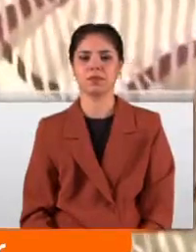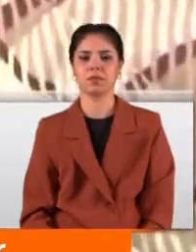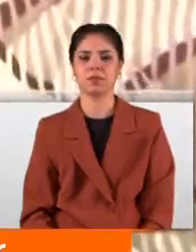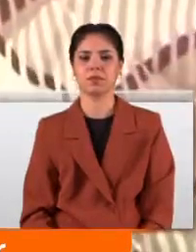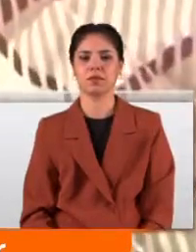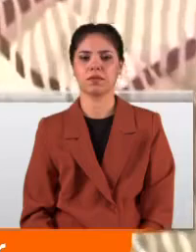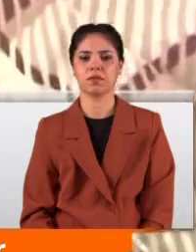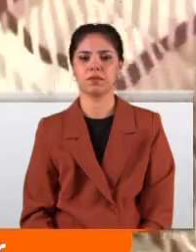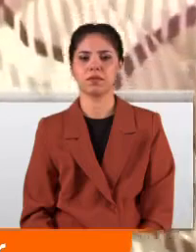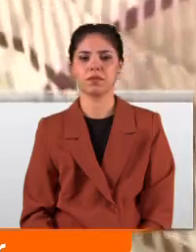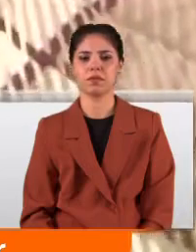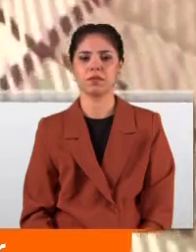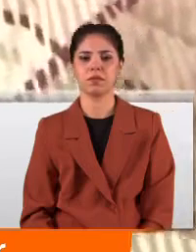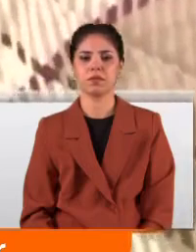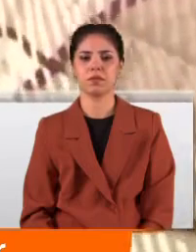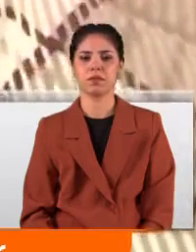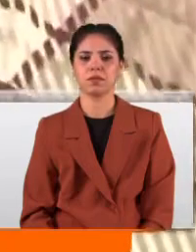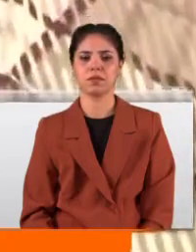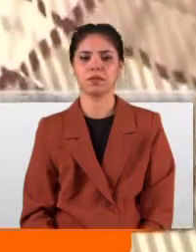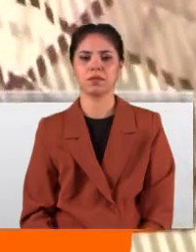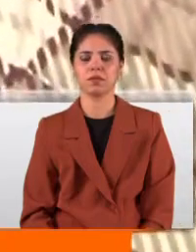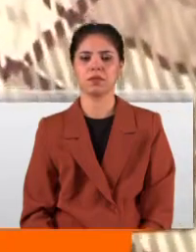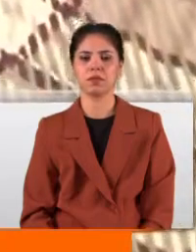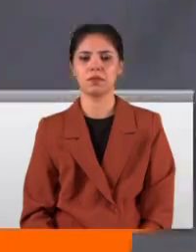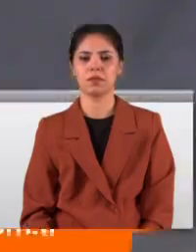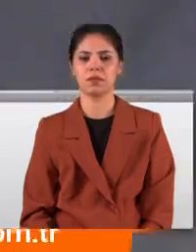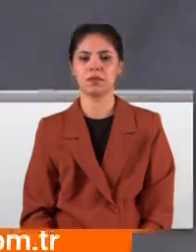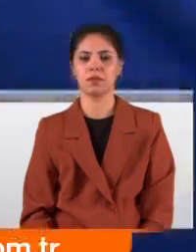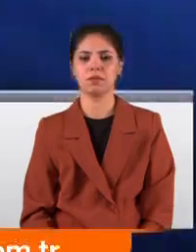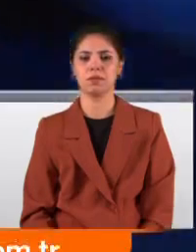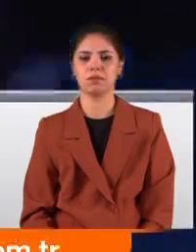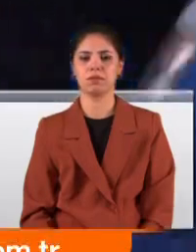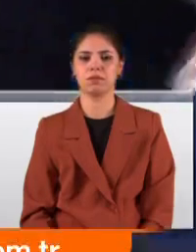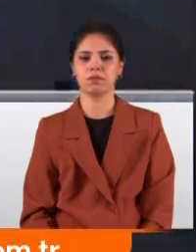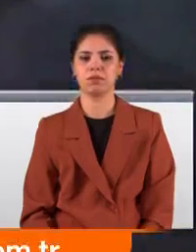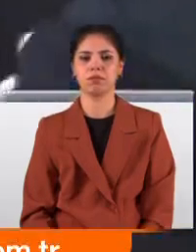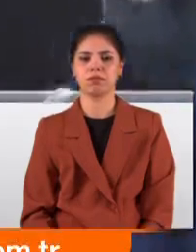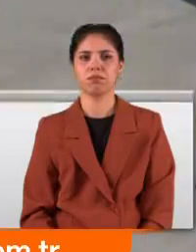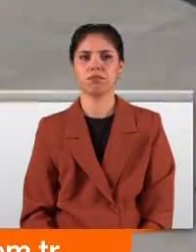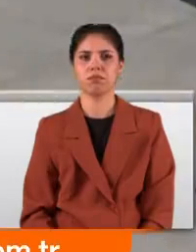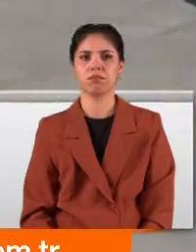Bir şey yoktu elimde. Kendi kendime vakit geçirmeye çalışıyorum.